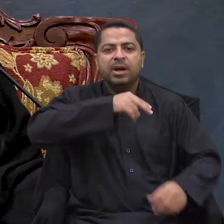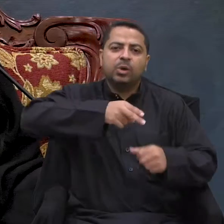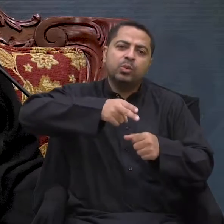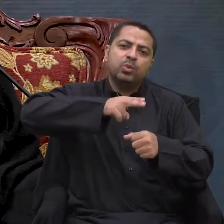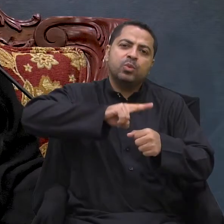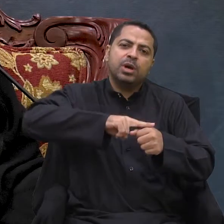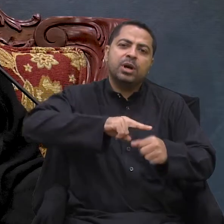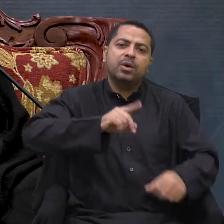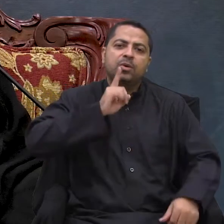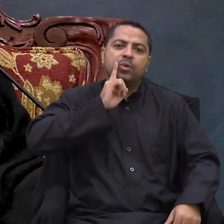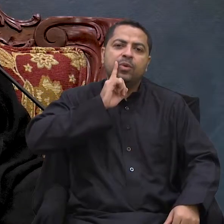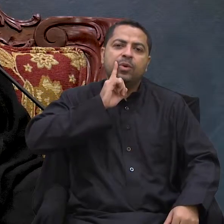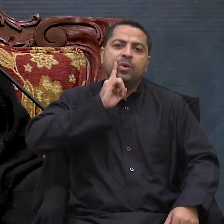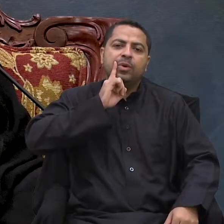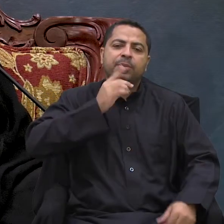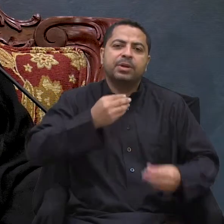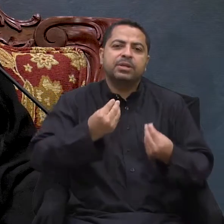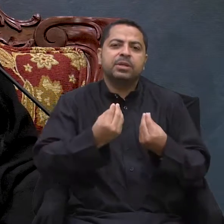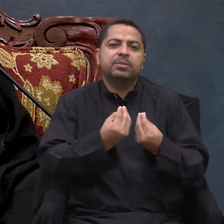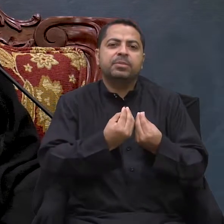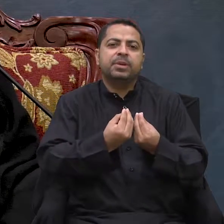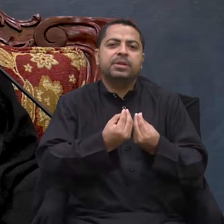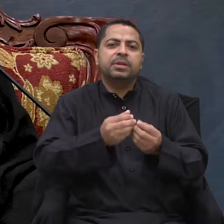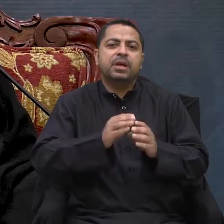بأبي أنجم سعد